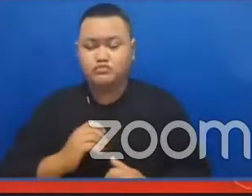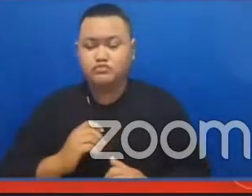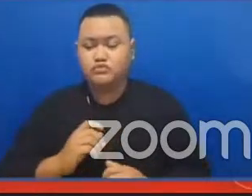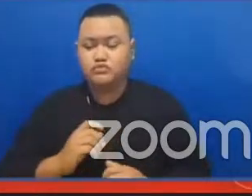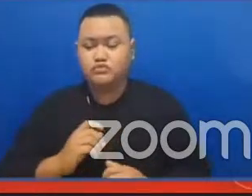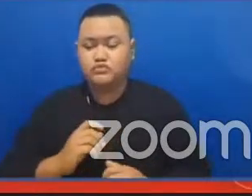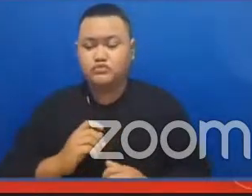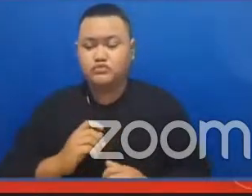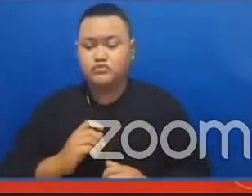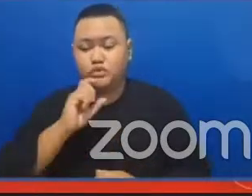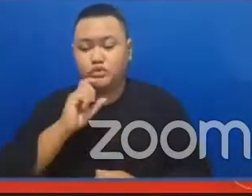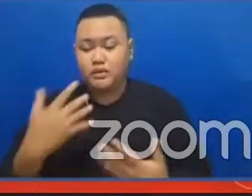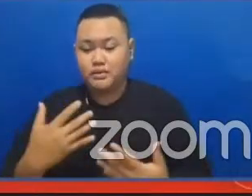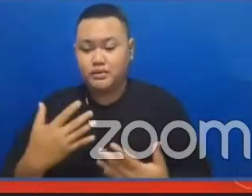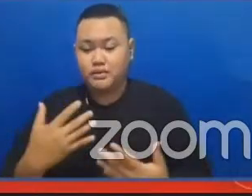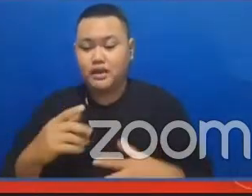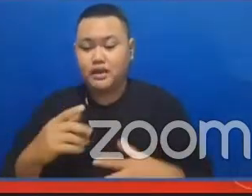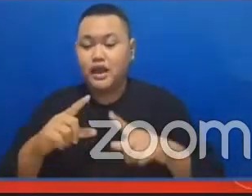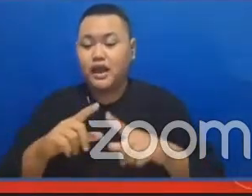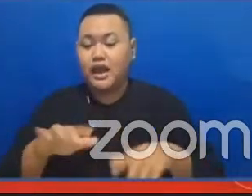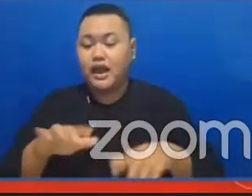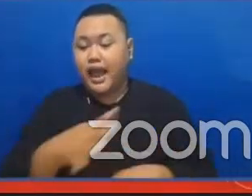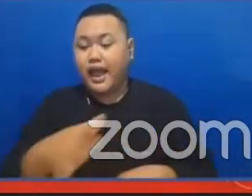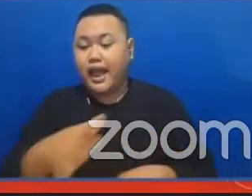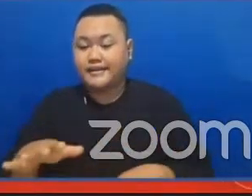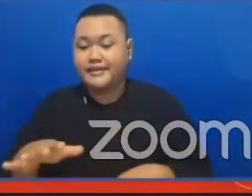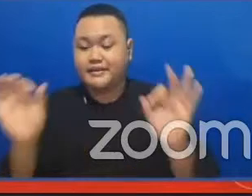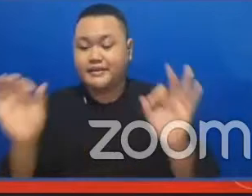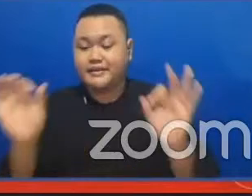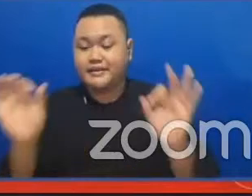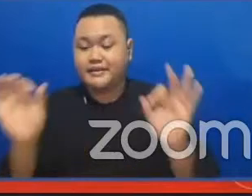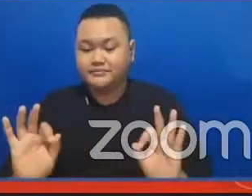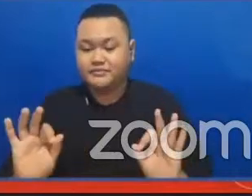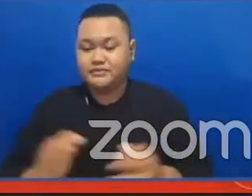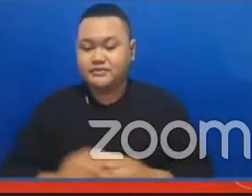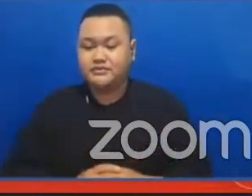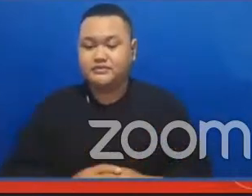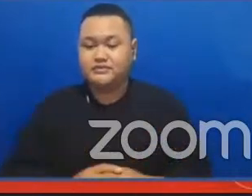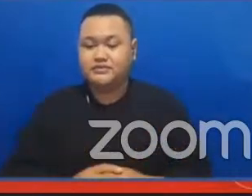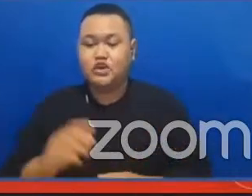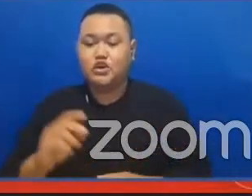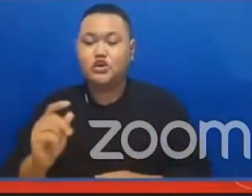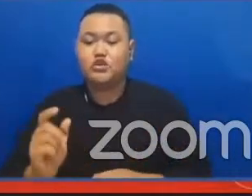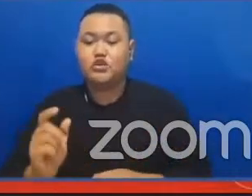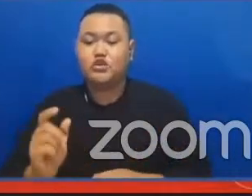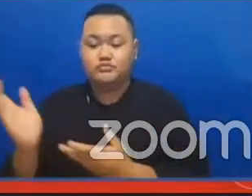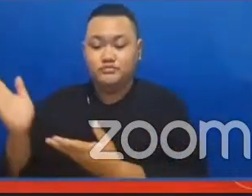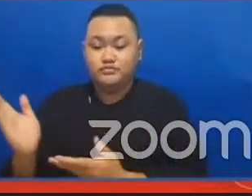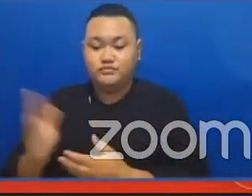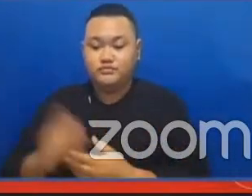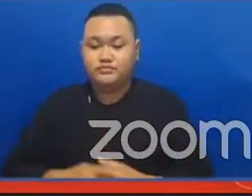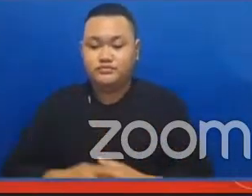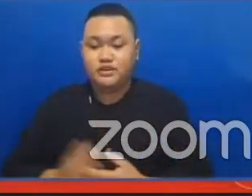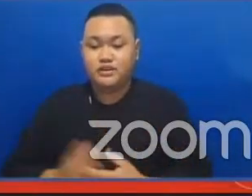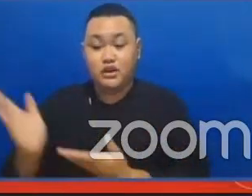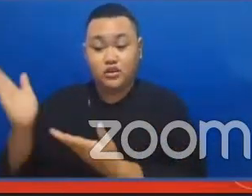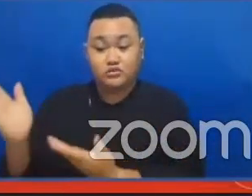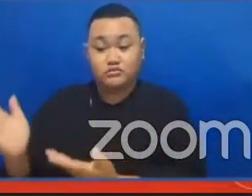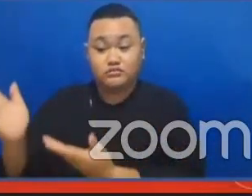Ini jenis larutan air murni, air murni. Kemudian air murni ini adalah rumus kimianya.